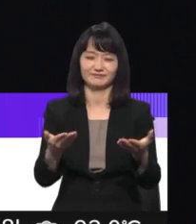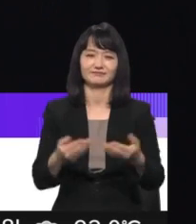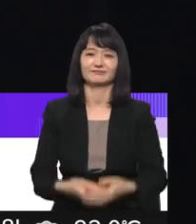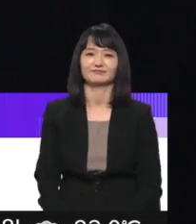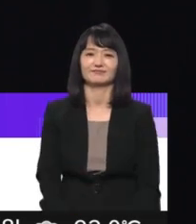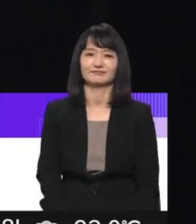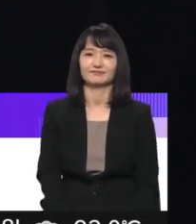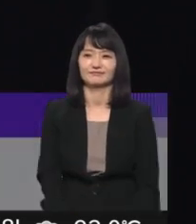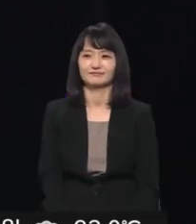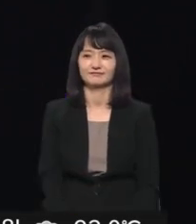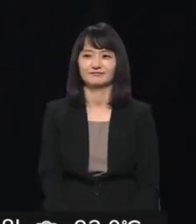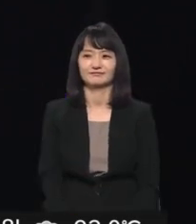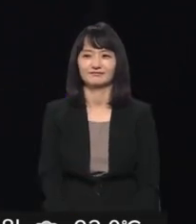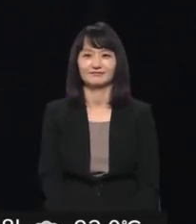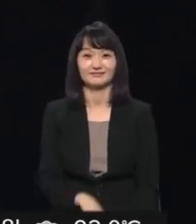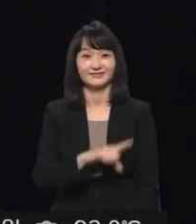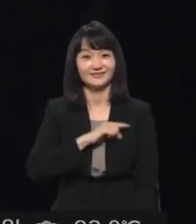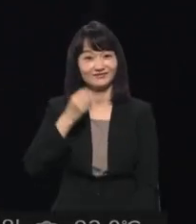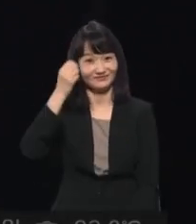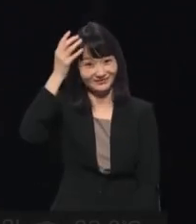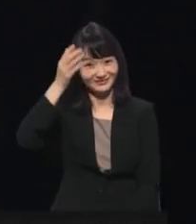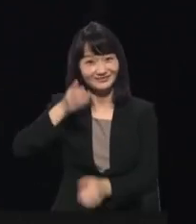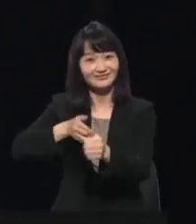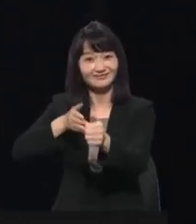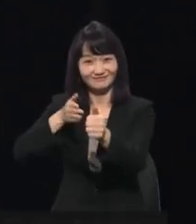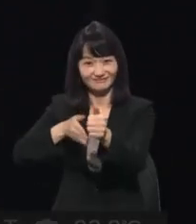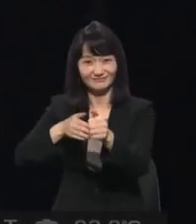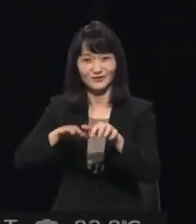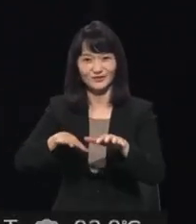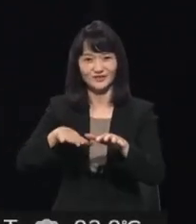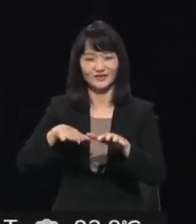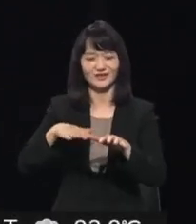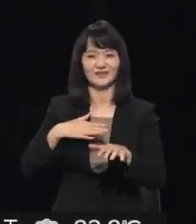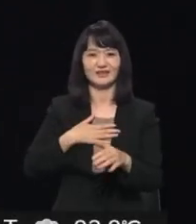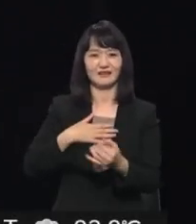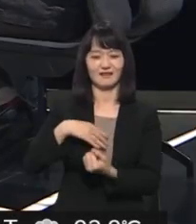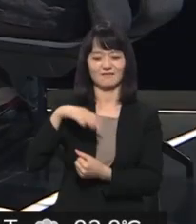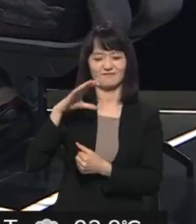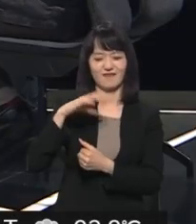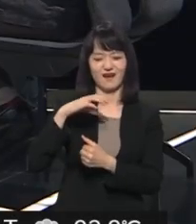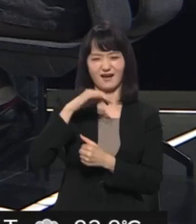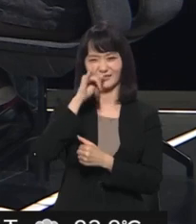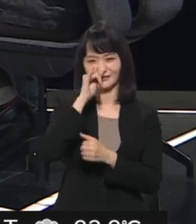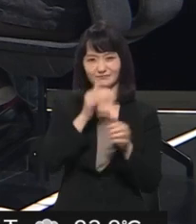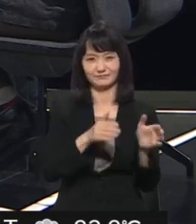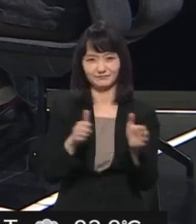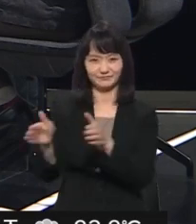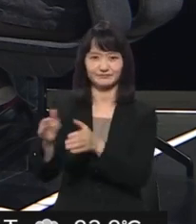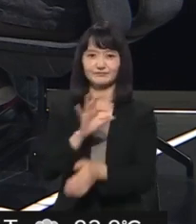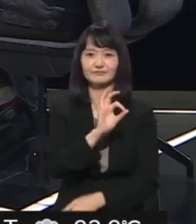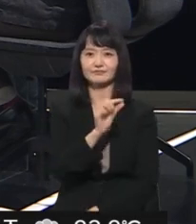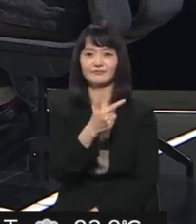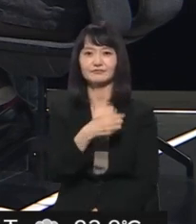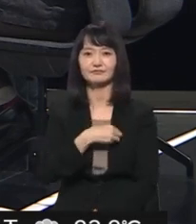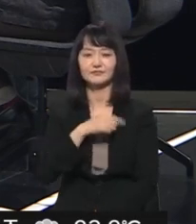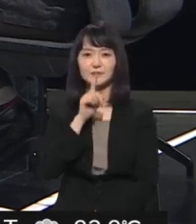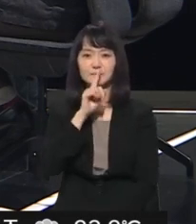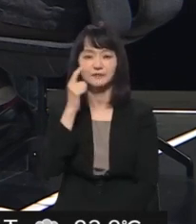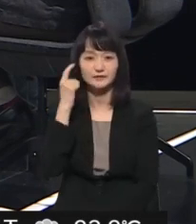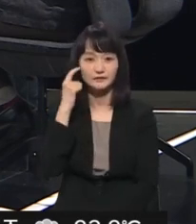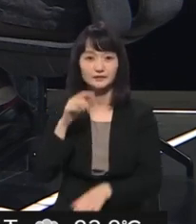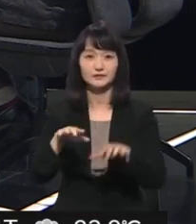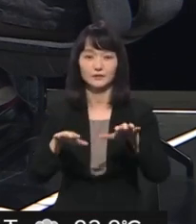하겠습니다 이름은 까먹어 주시기 바랍니다 예 제가 흔 나니까 하겠습니다 어어 안철수 의원 얘기를 들어보도록 하겠습니다